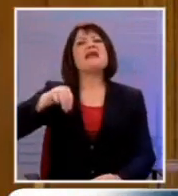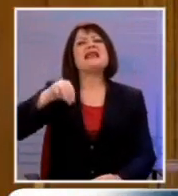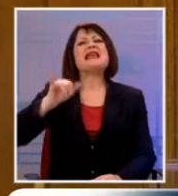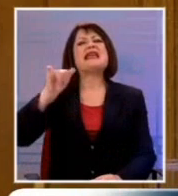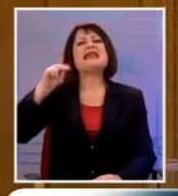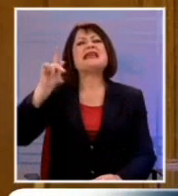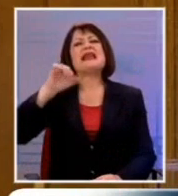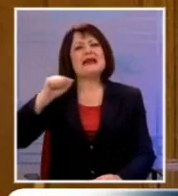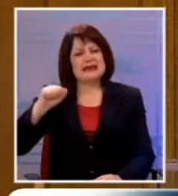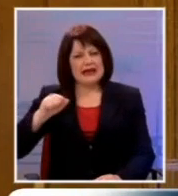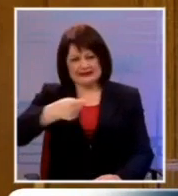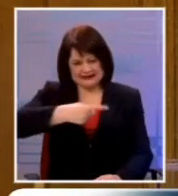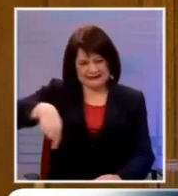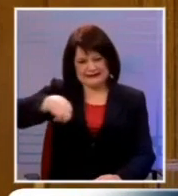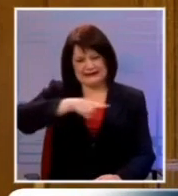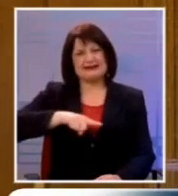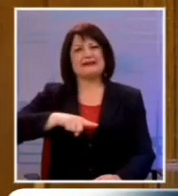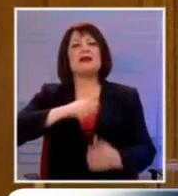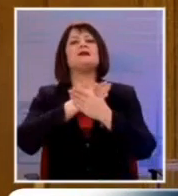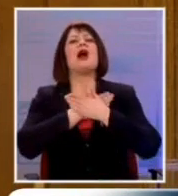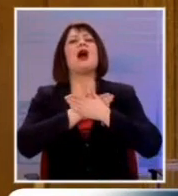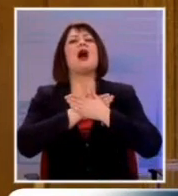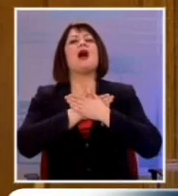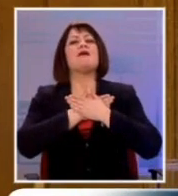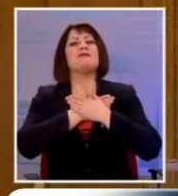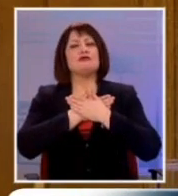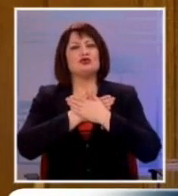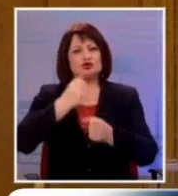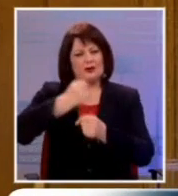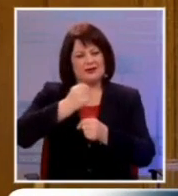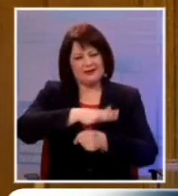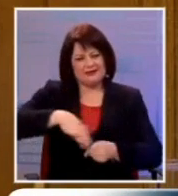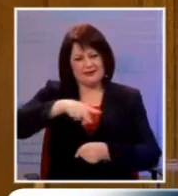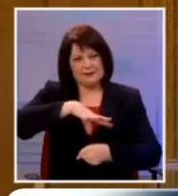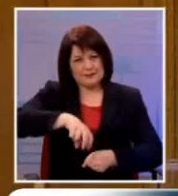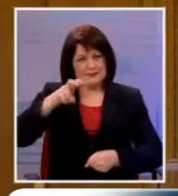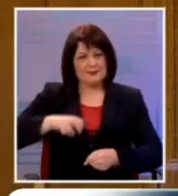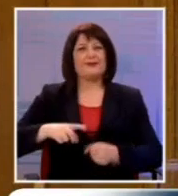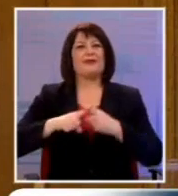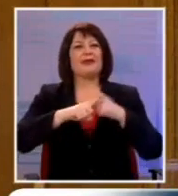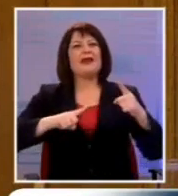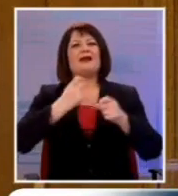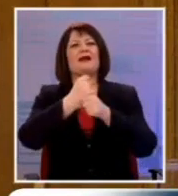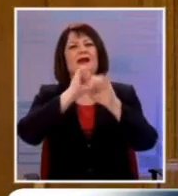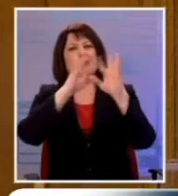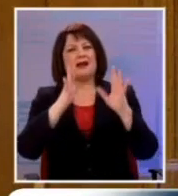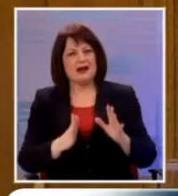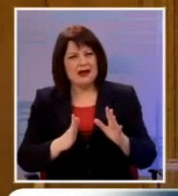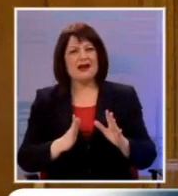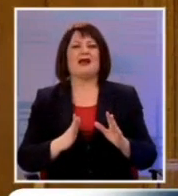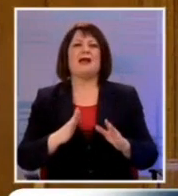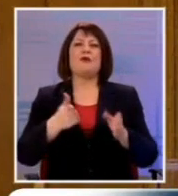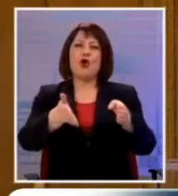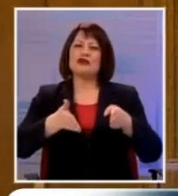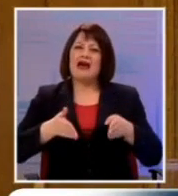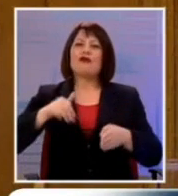πλάκες από τον κυκλικό περίβολο των τάφων, ενώ το 1943 άρπαξαν χάλκινα γλυπτά από τον τάφο του Ατρέα.